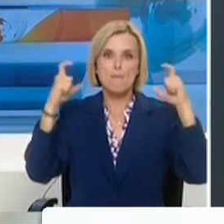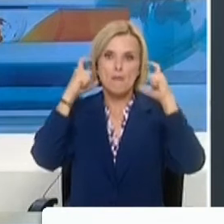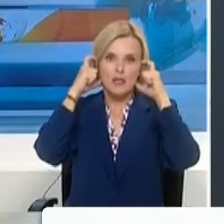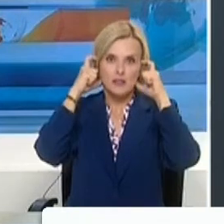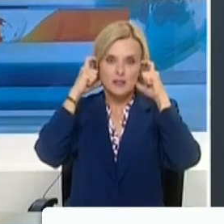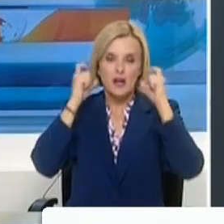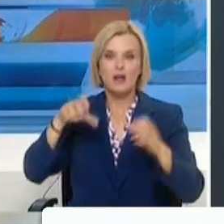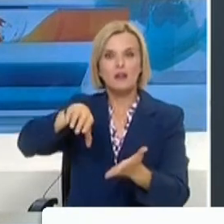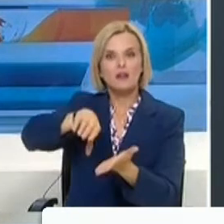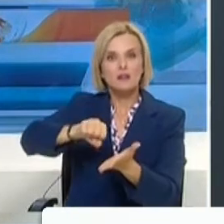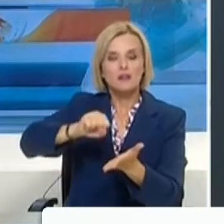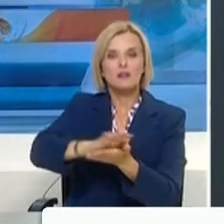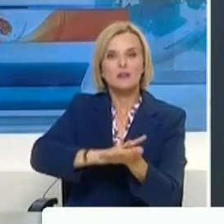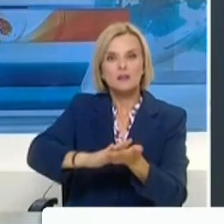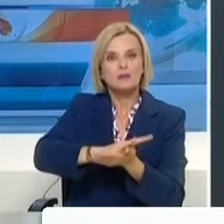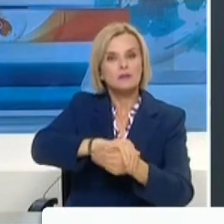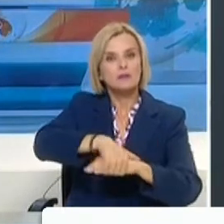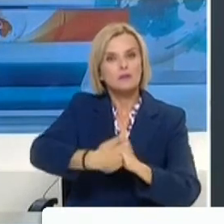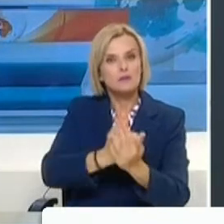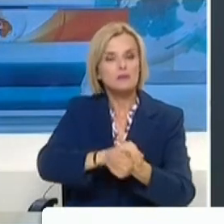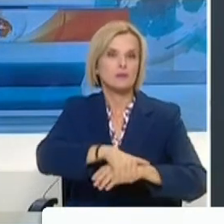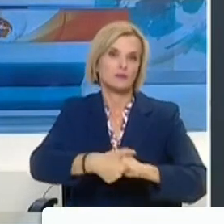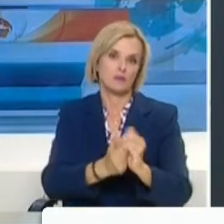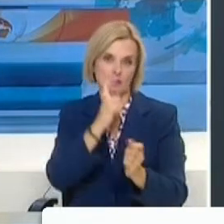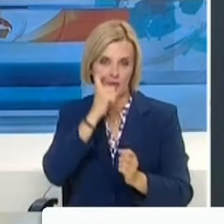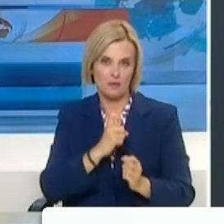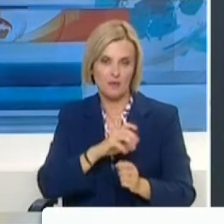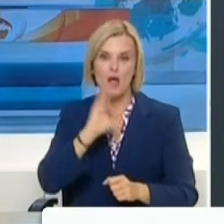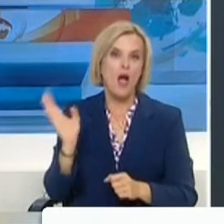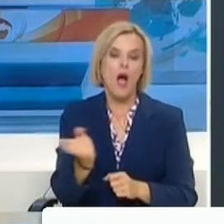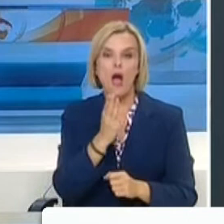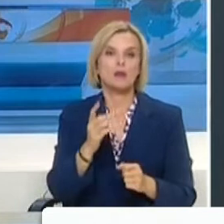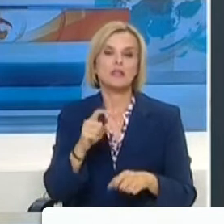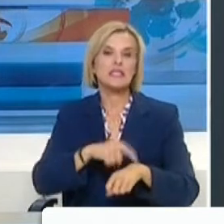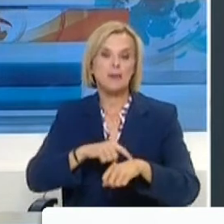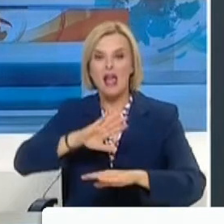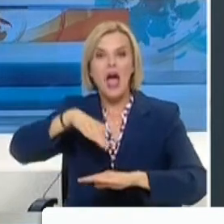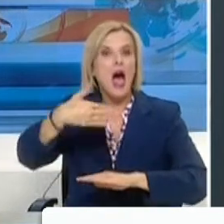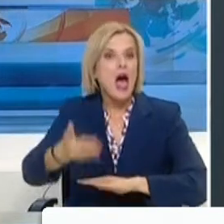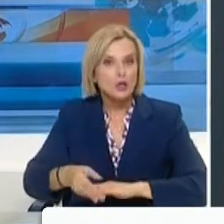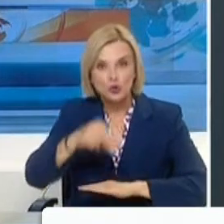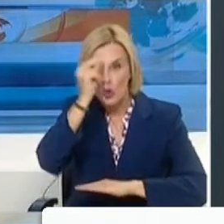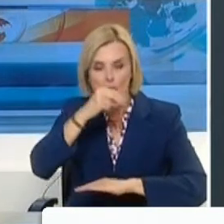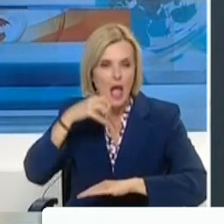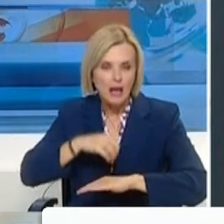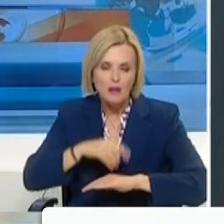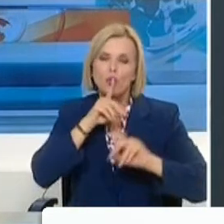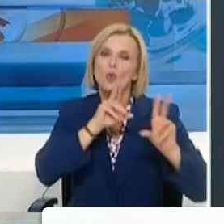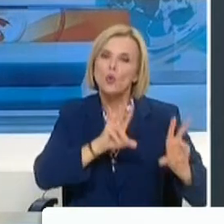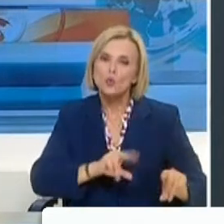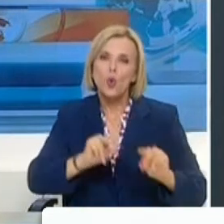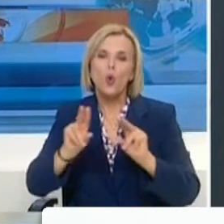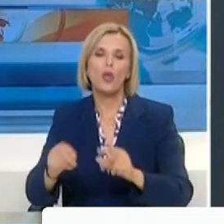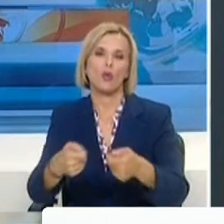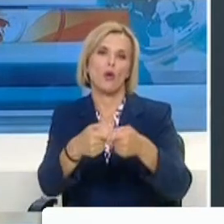υποχρεωτική η χρήση αντισηπτικού. Αποσαφηνίζεται ότι σε περίπτωση λειτουργιών σε υπαίθριους χώρους ισχύουν οι γενικοί κανόνες περί